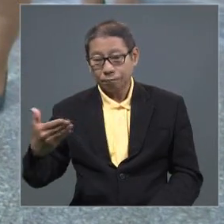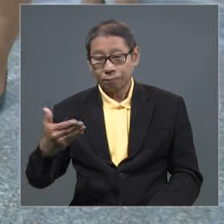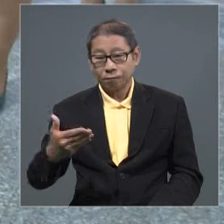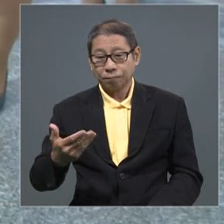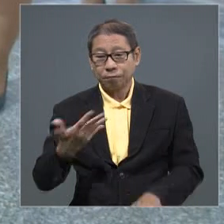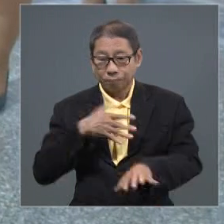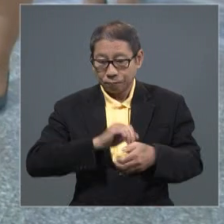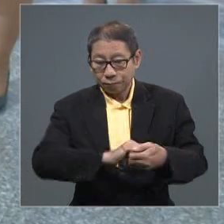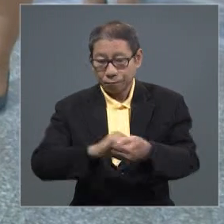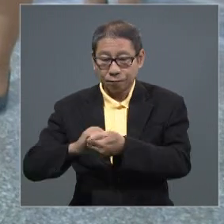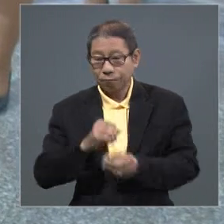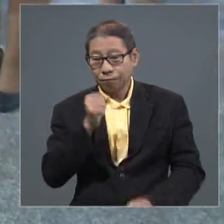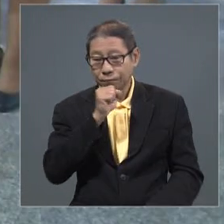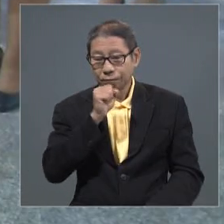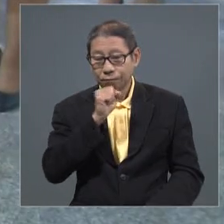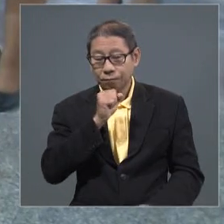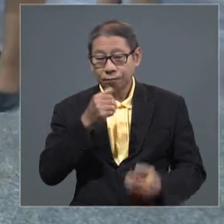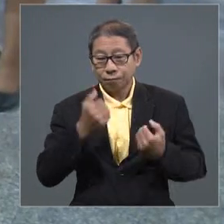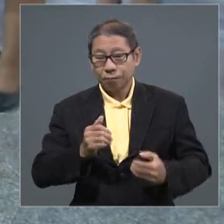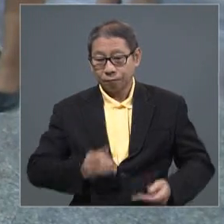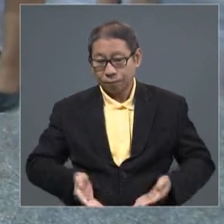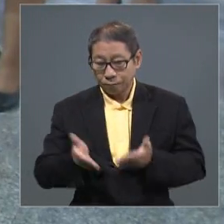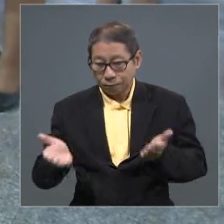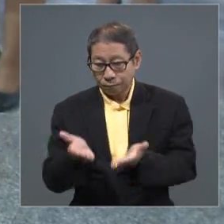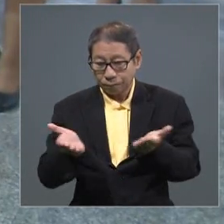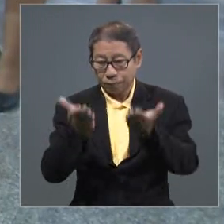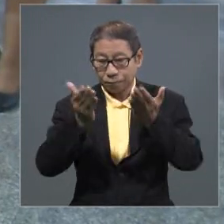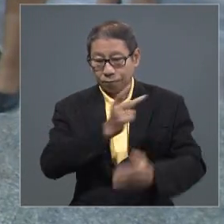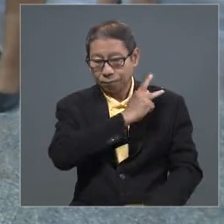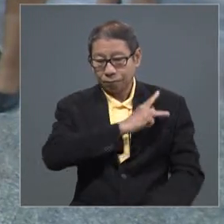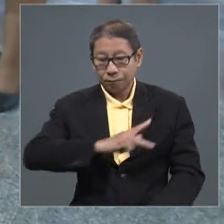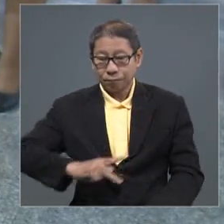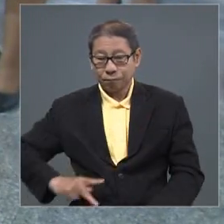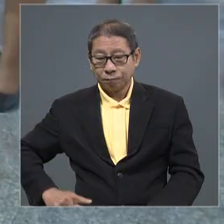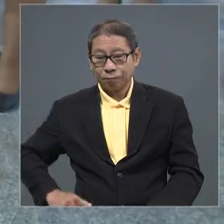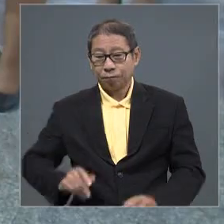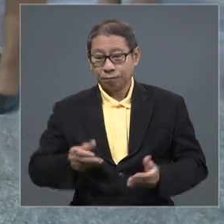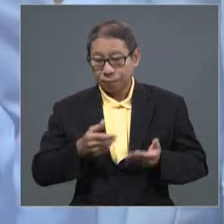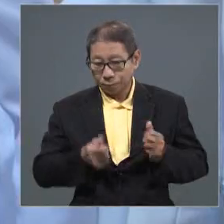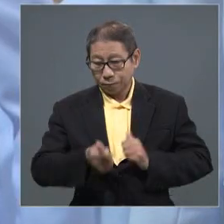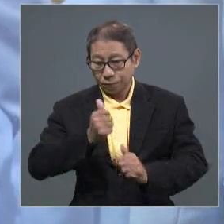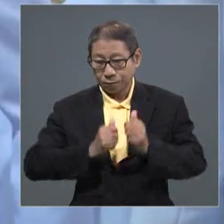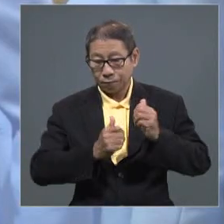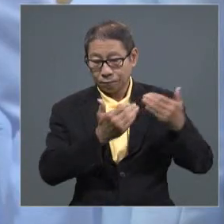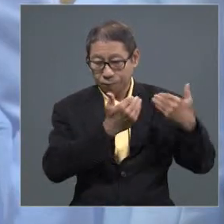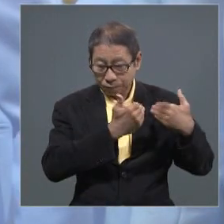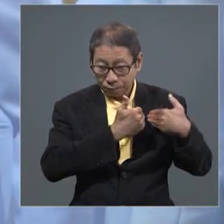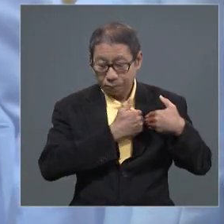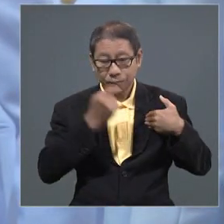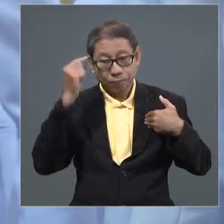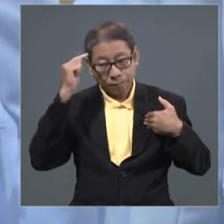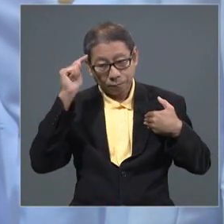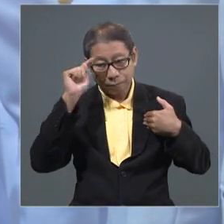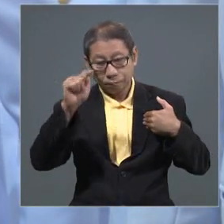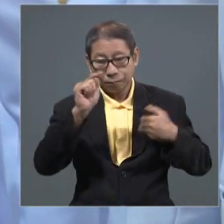ได้ร่วมกันร้องเพลงสรรเสริญพระบารมีและเพลงสดุดีจอมราชาเพื่อแสดงความจงรักภักดีและน้อมสำนึกในพระมหากรุณา